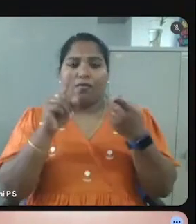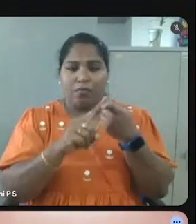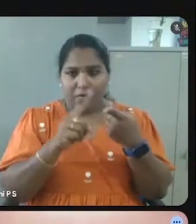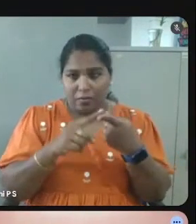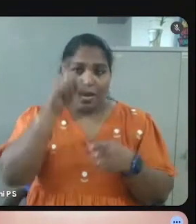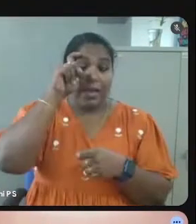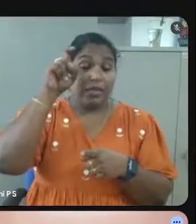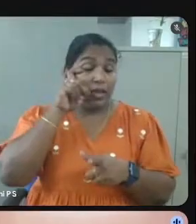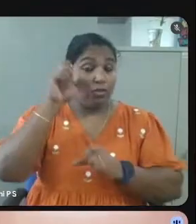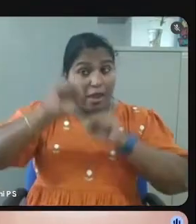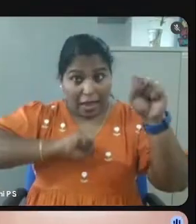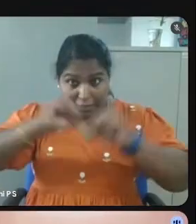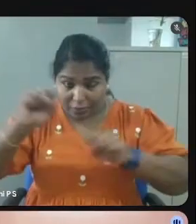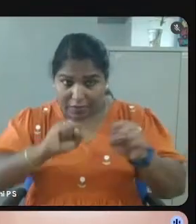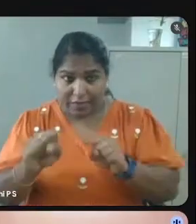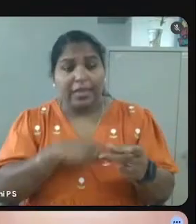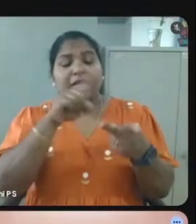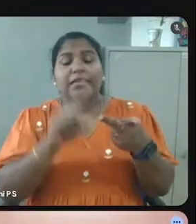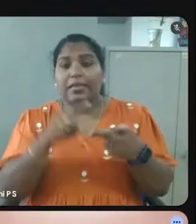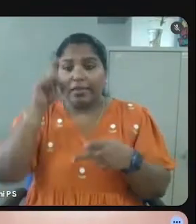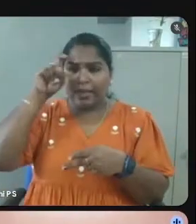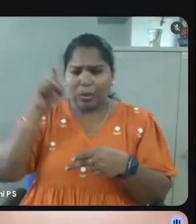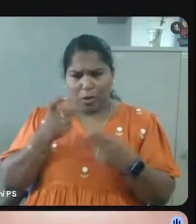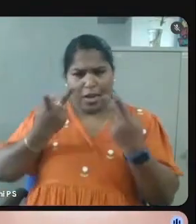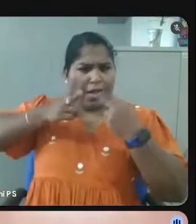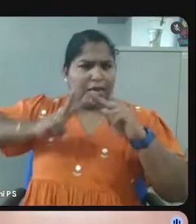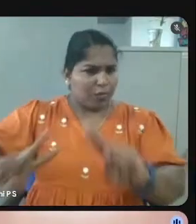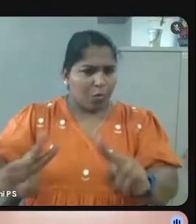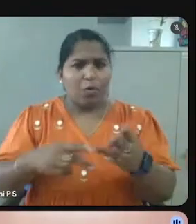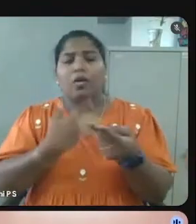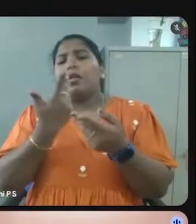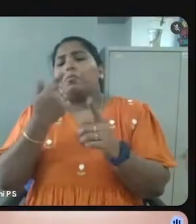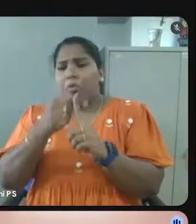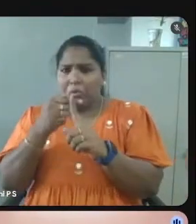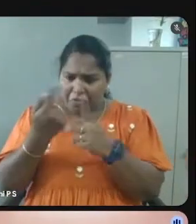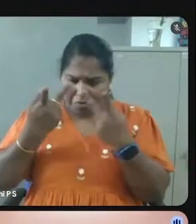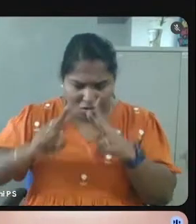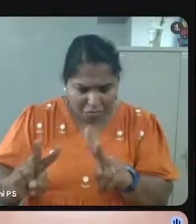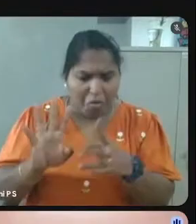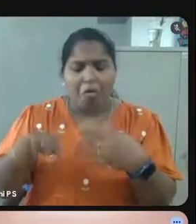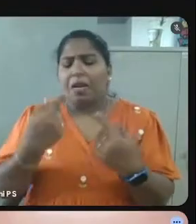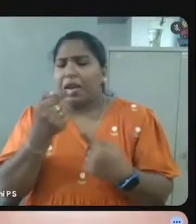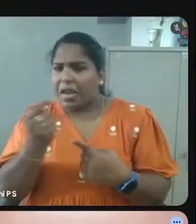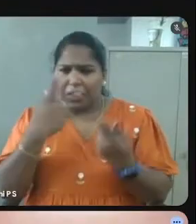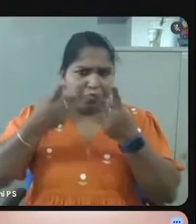ആക്ടിവിറ്റി, സെക്ഷുവൽ റെസ്പോൺസ്, ഒരു പോസിറ്റീവ് റെസ്പോൺസ് ആണോ അല്ലെങ്കിൽ ഒരു നെഗറ്റീവ്